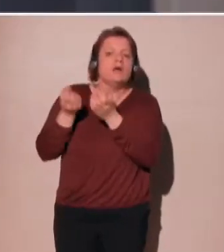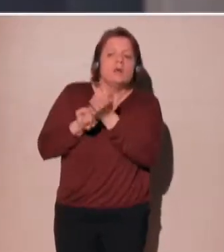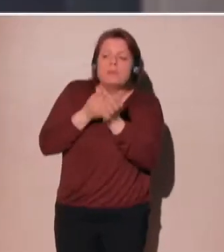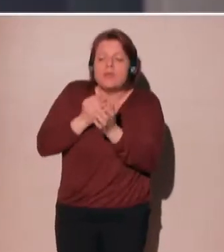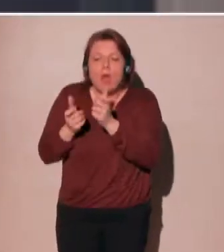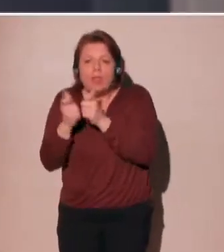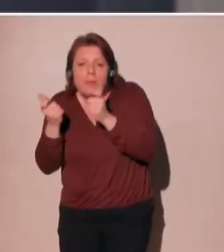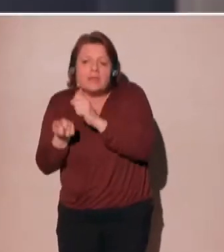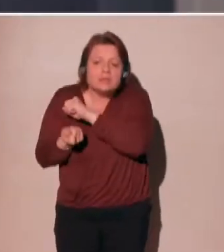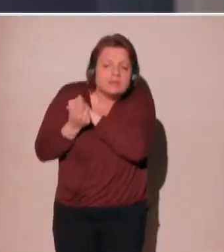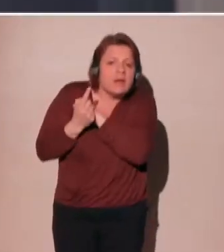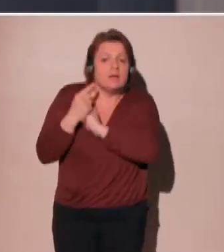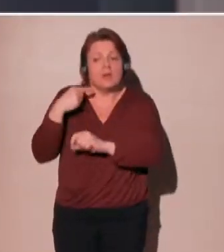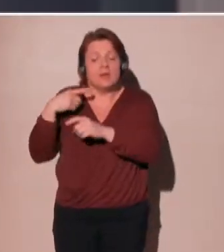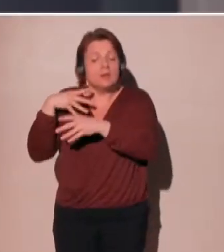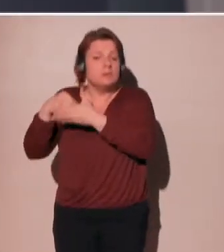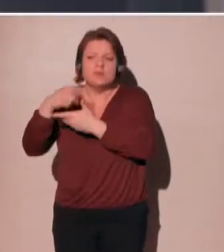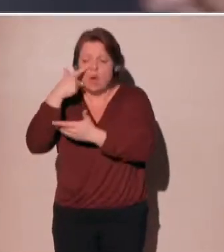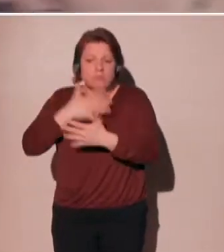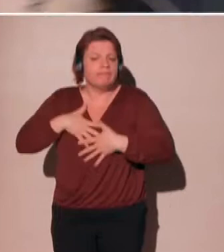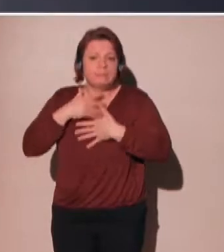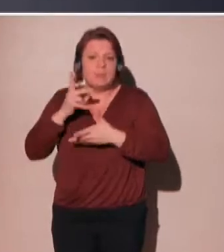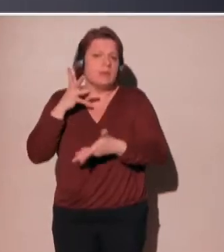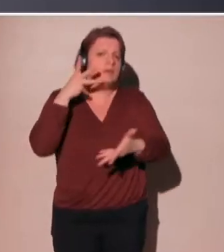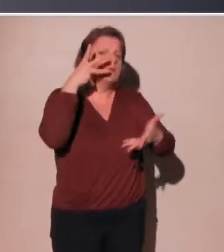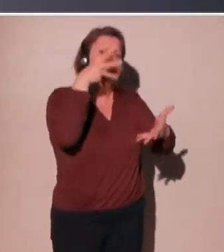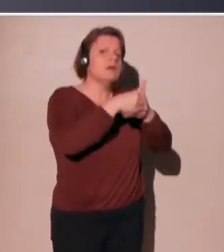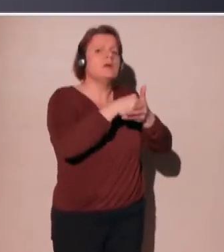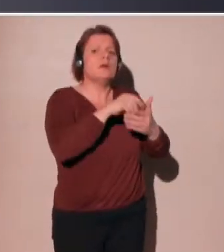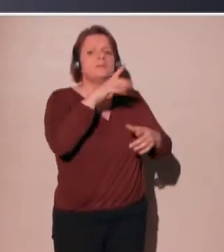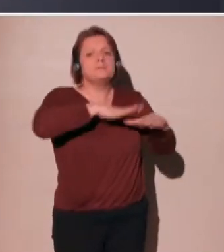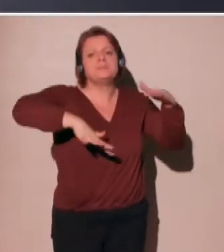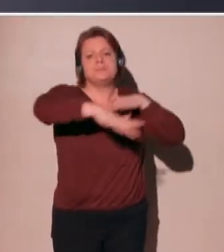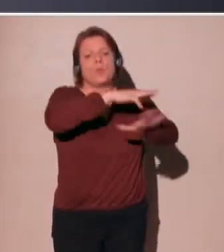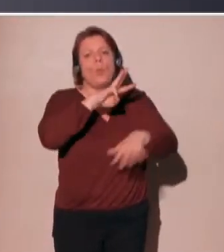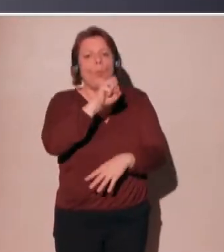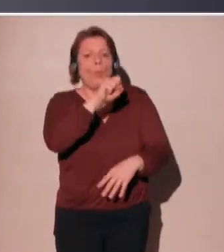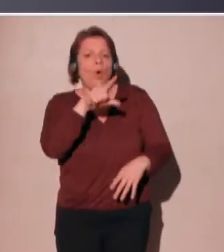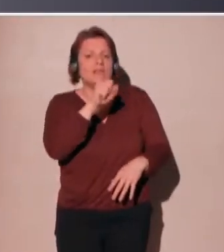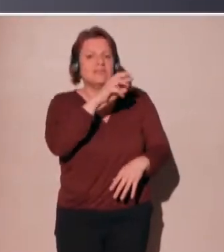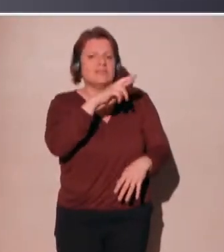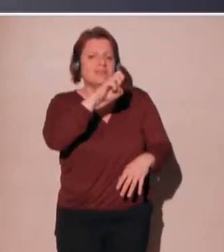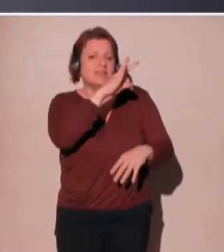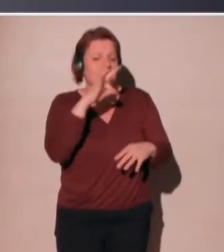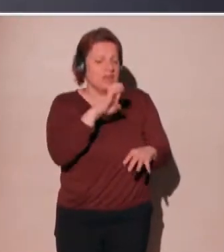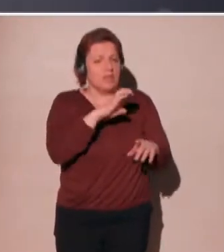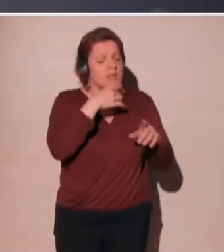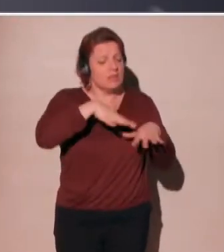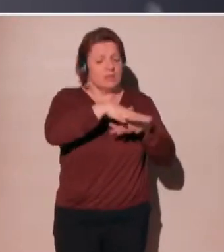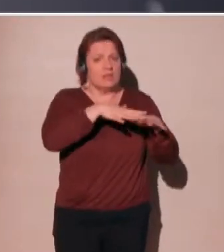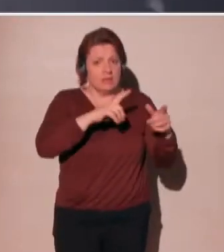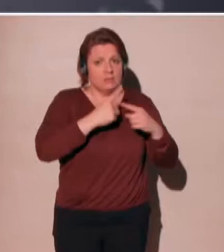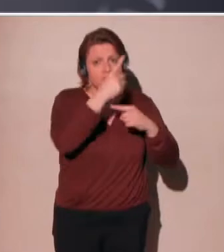elle a participé au mouvement Occupy Wall Street et a commencé le programme Lead en journalisme des